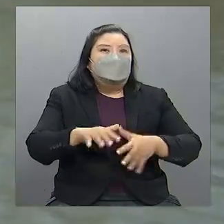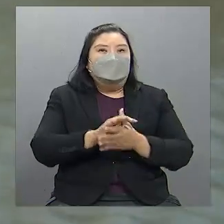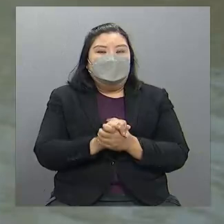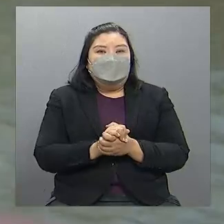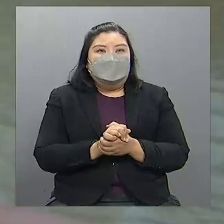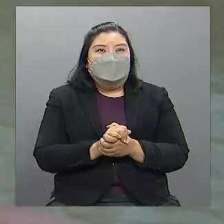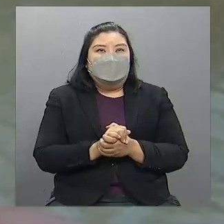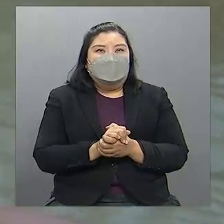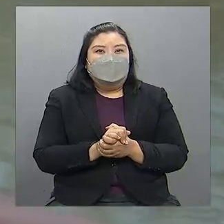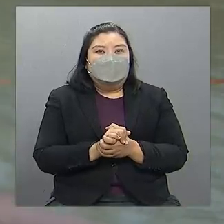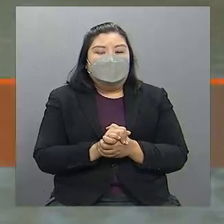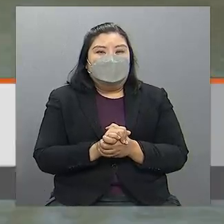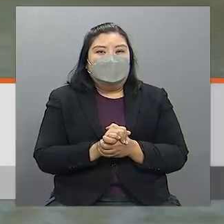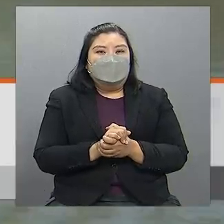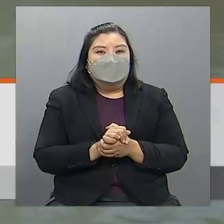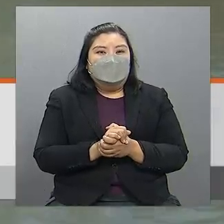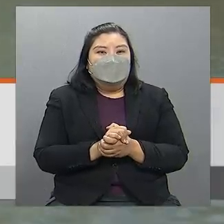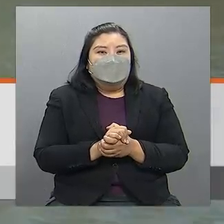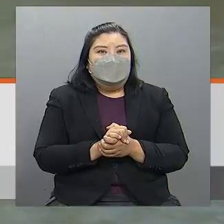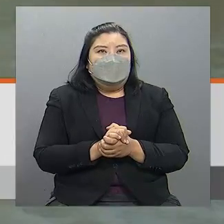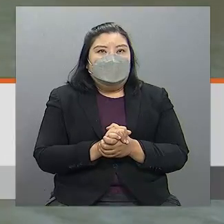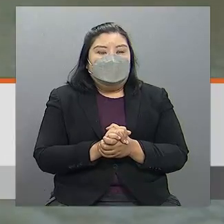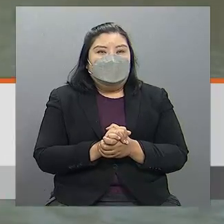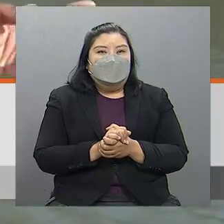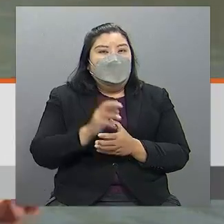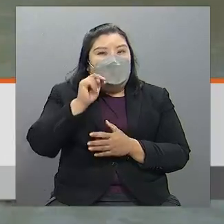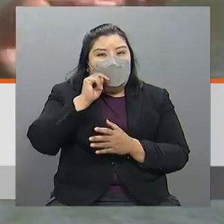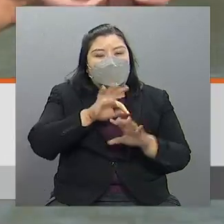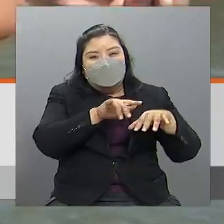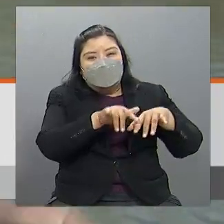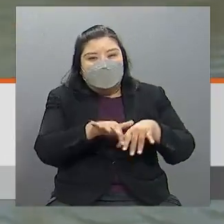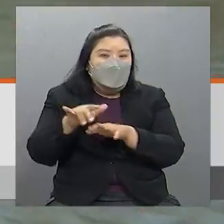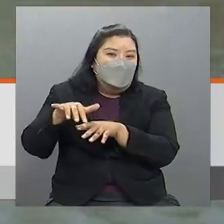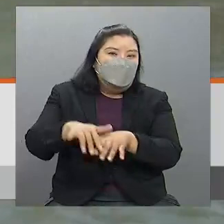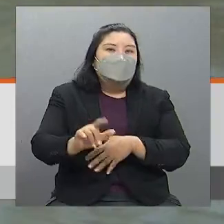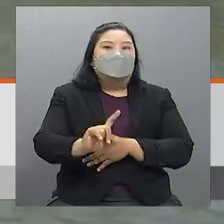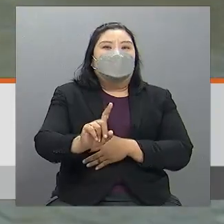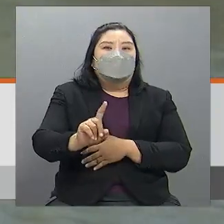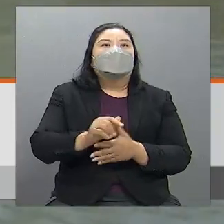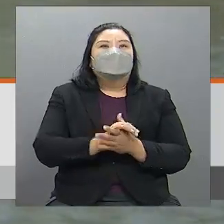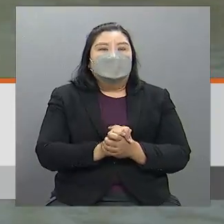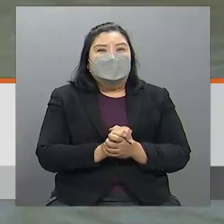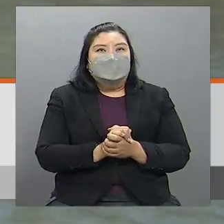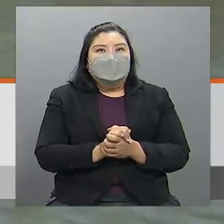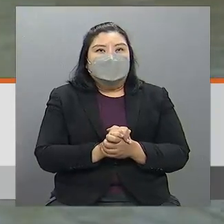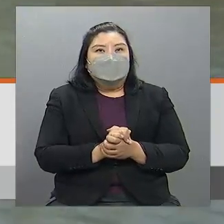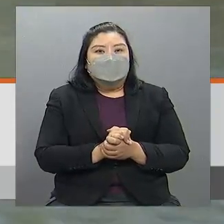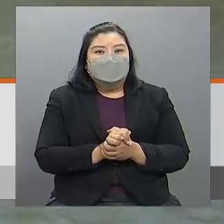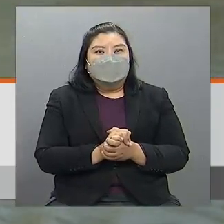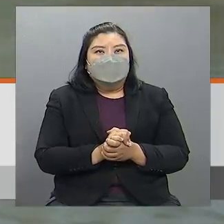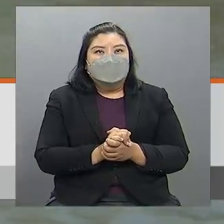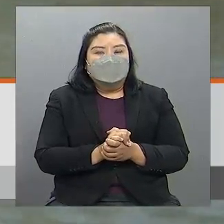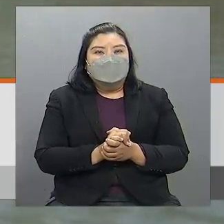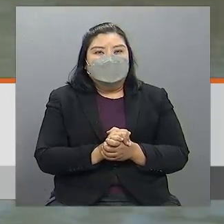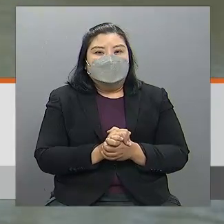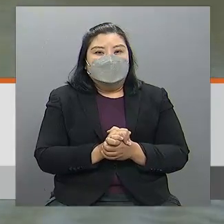ะครับ น้ำตรงนี้จะไหลไปที่ไหนต่อยังไ งน้ำตรงนี้จะไหลเข้าถ้าคลองมะม่วงตลอดจะไปสู่คลองท่าเรือแต่ถ้าด้าน